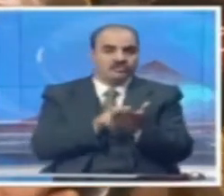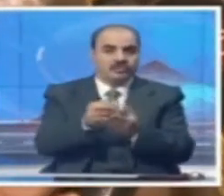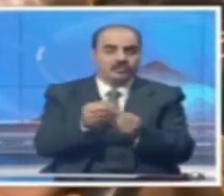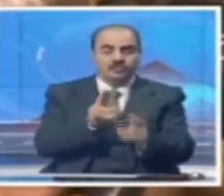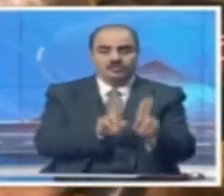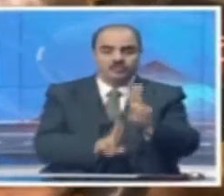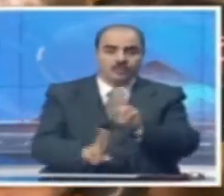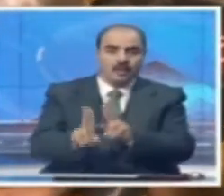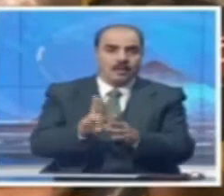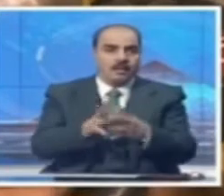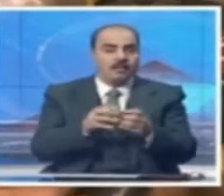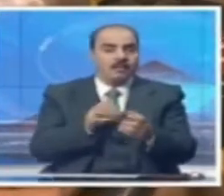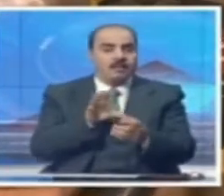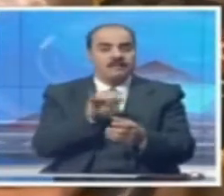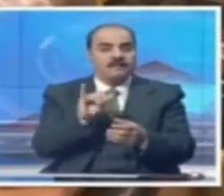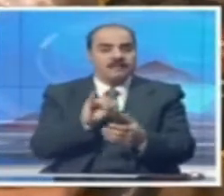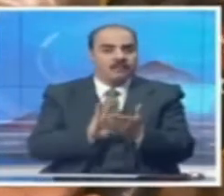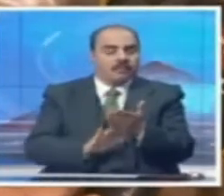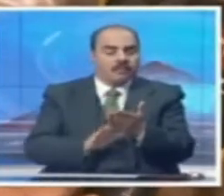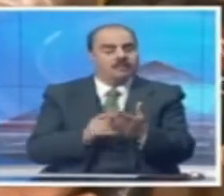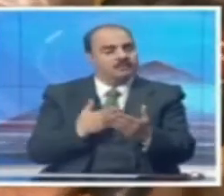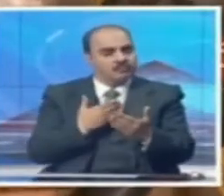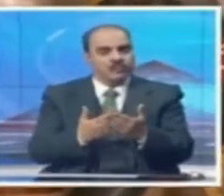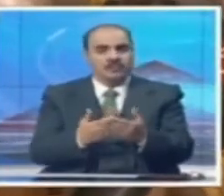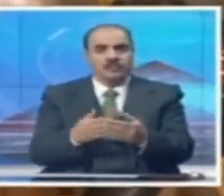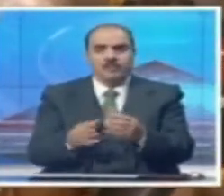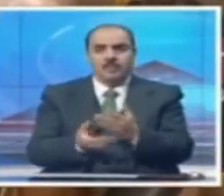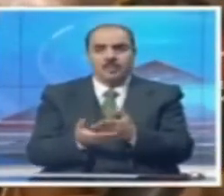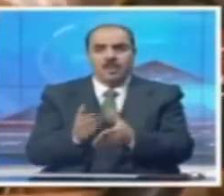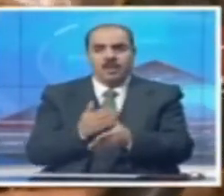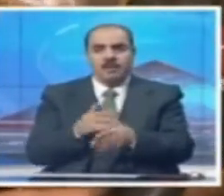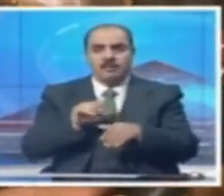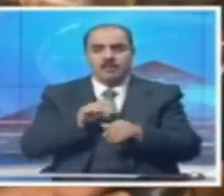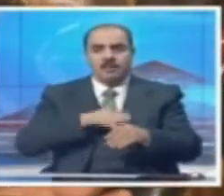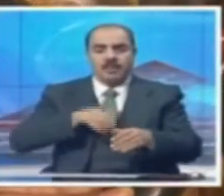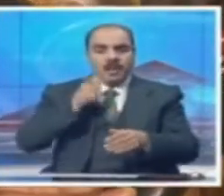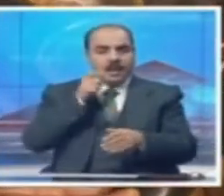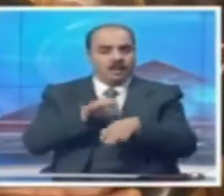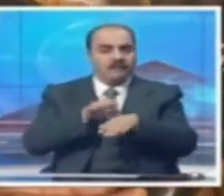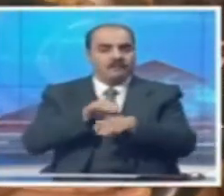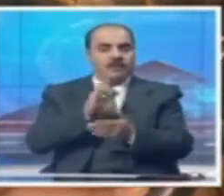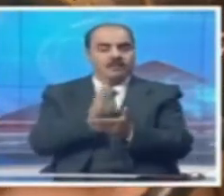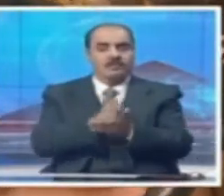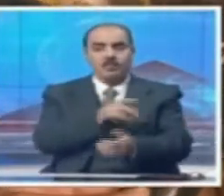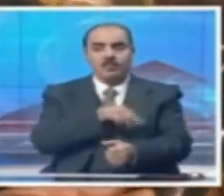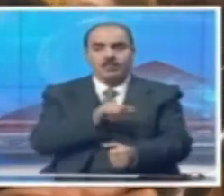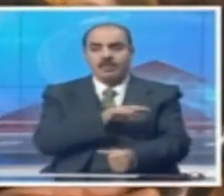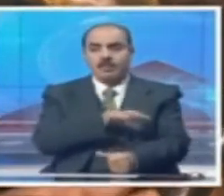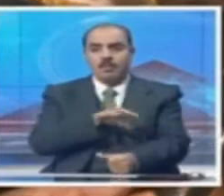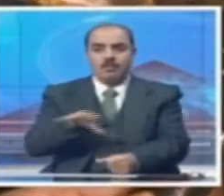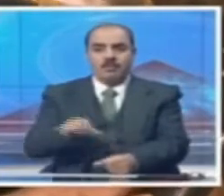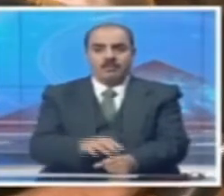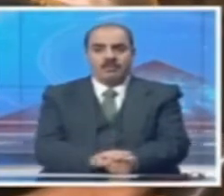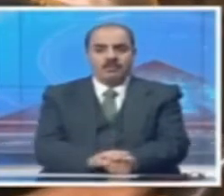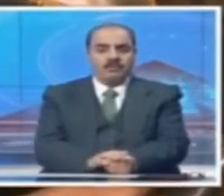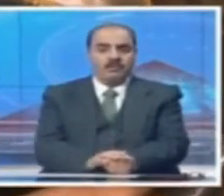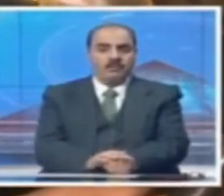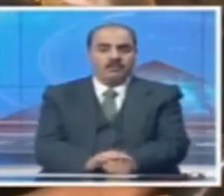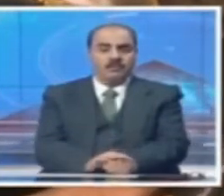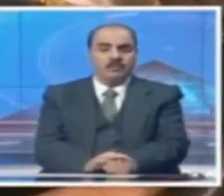سنتباحث مع الدولة المعنية كما يتم التعامل من خلال مجلس حقوق الإنسان على المستوى الدولي. فنحن